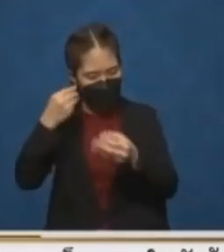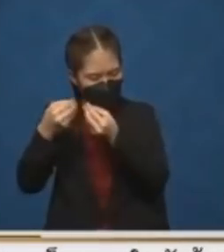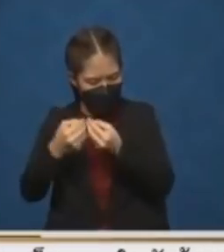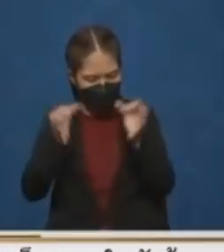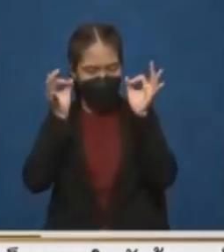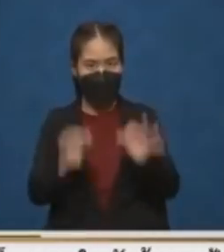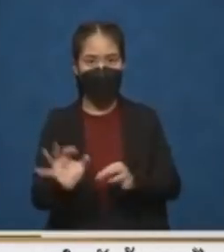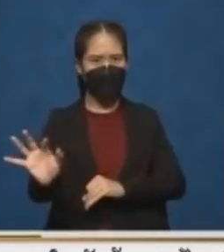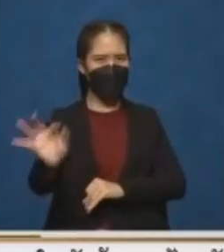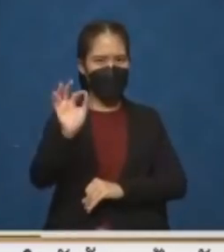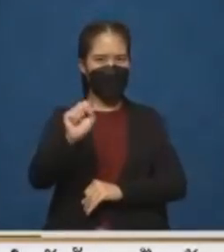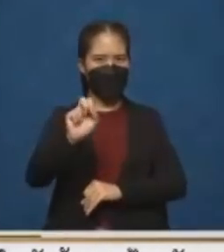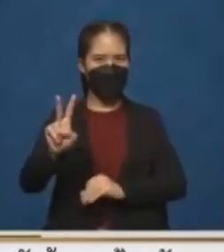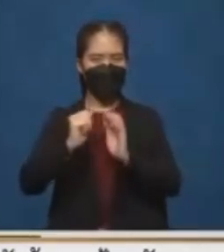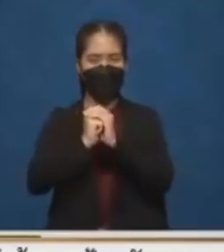ึ่เดิมนั้นเป้าหมาย